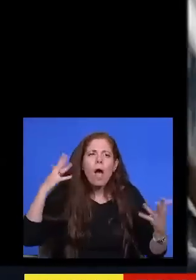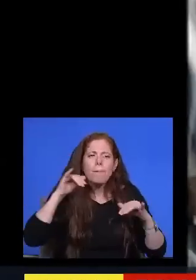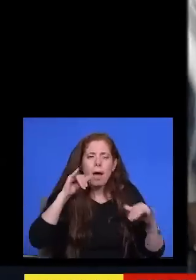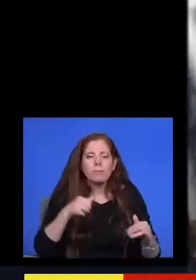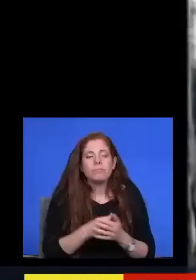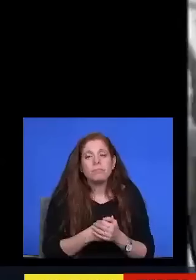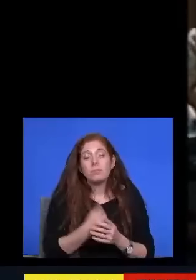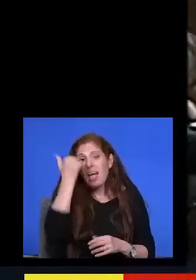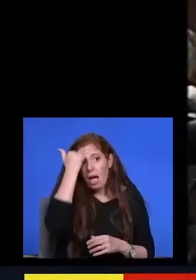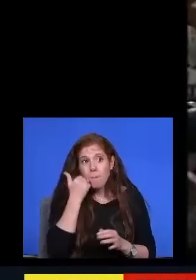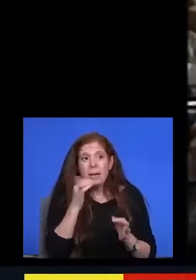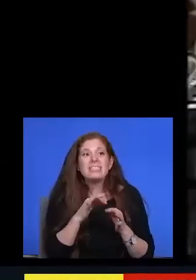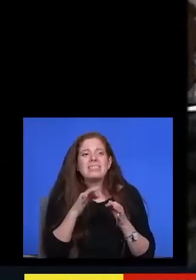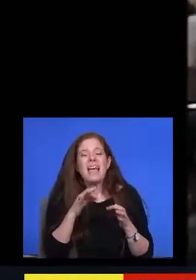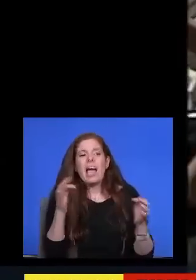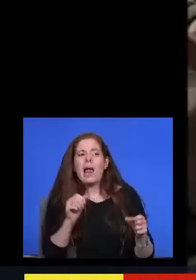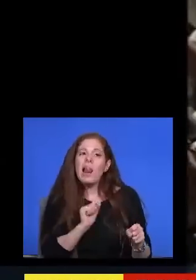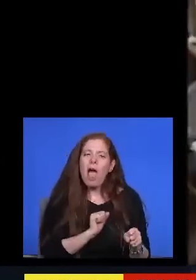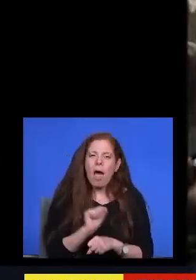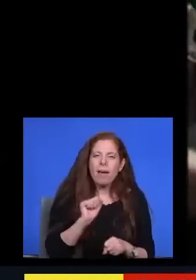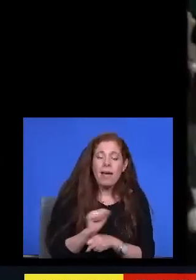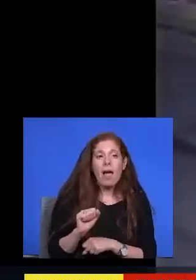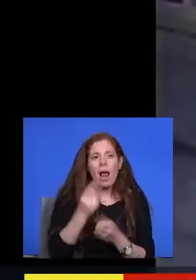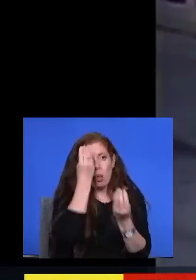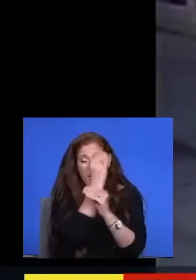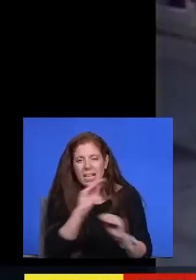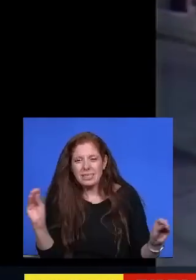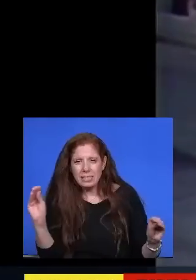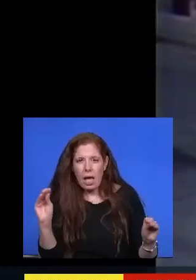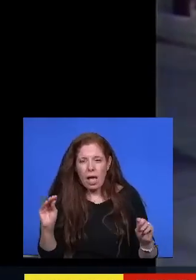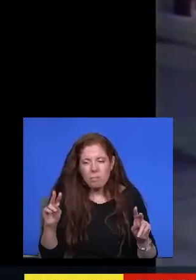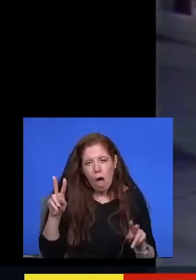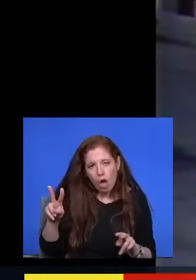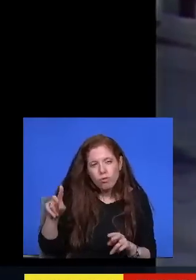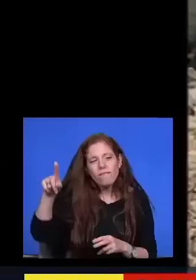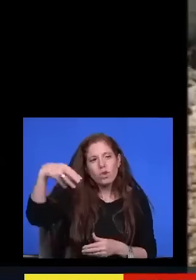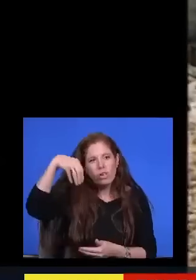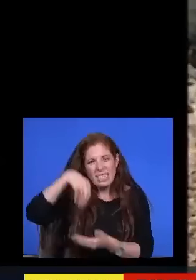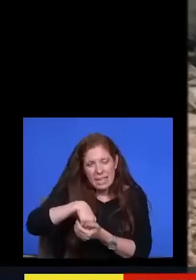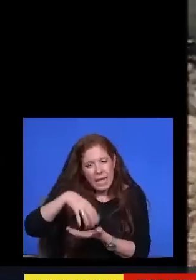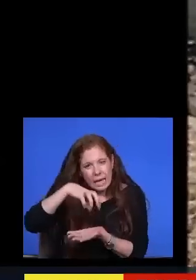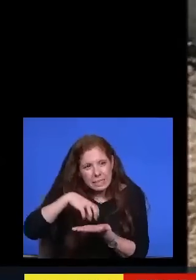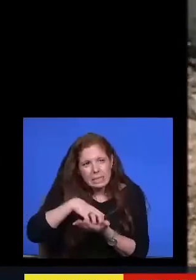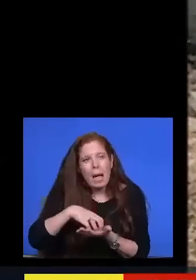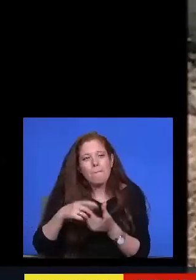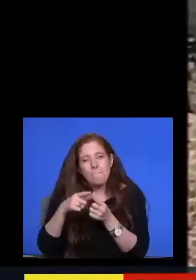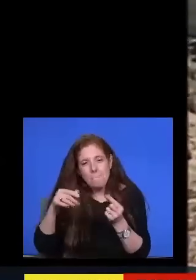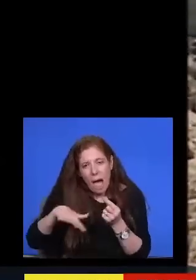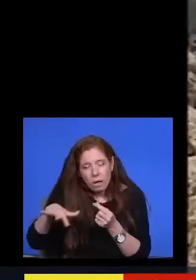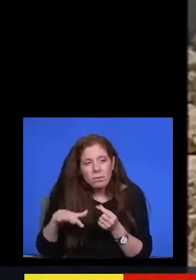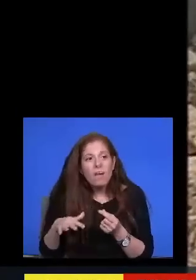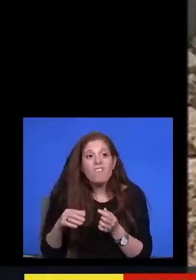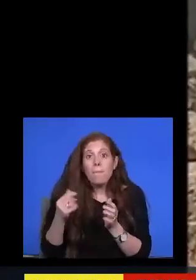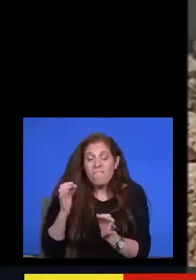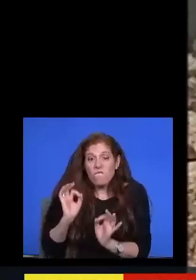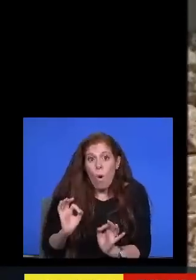חמאס החל להרער מהר מאוד על אותה הצהרת עקרונות עם אש"ף שהתרכזה בגדה ובעזה ובפועל סימלה ויתור על